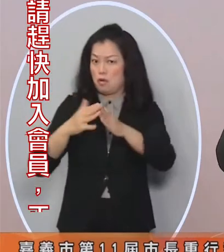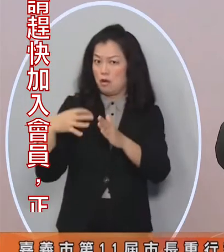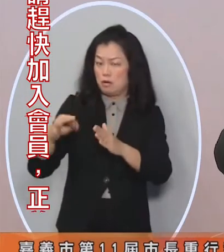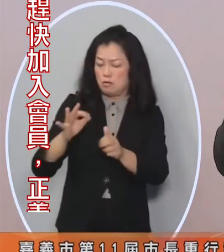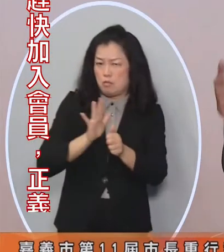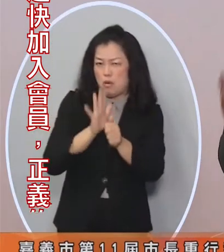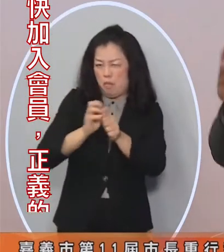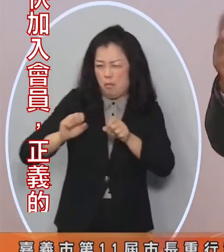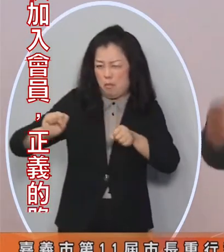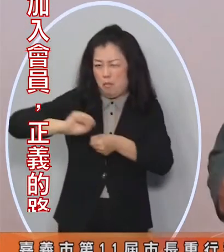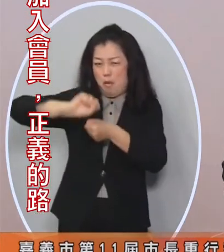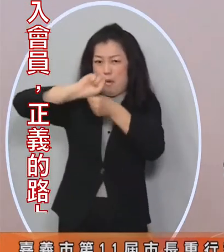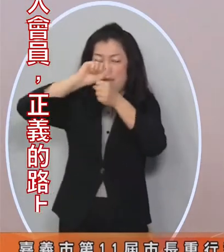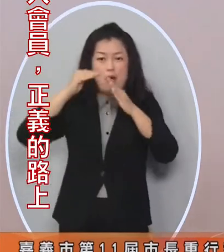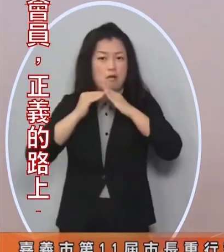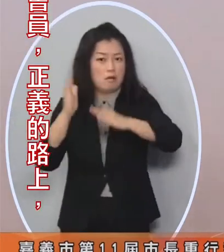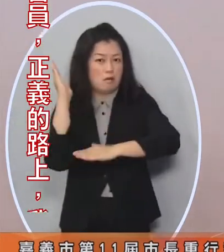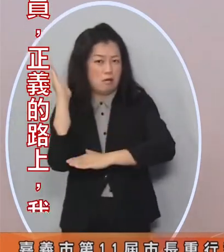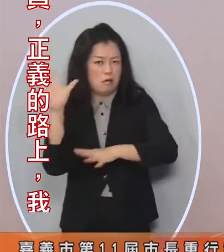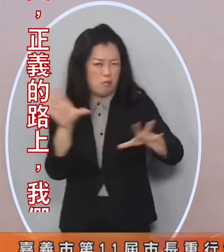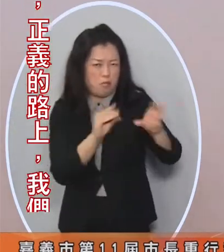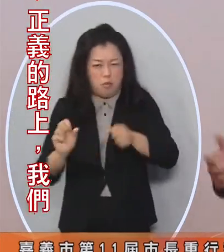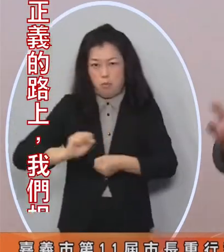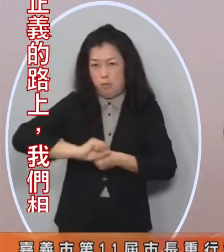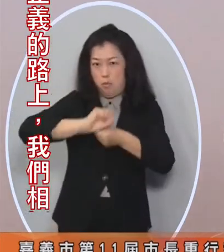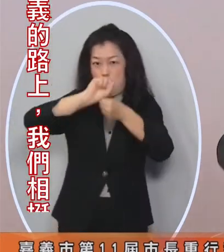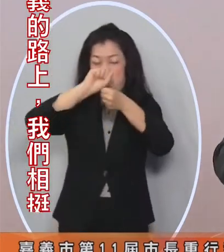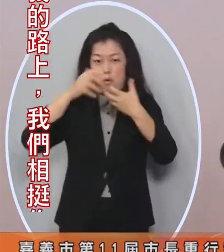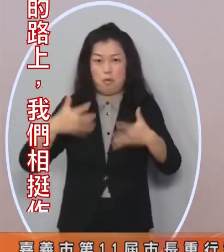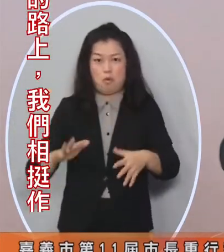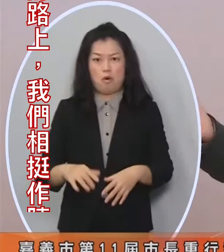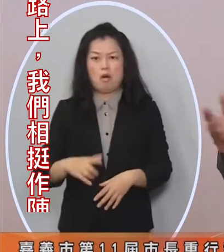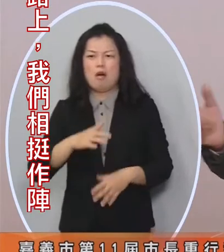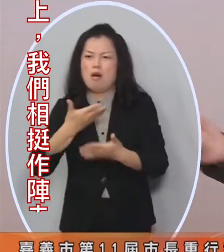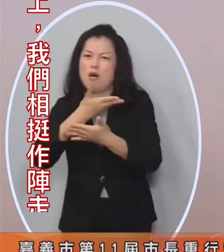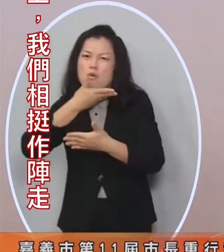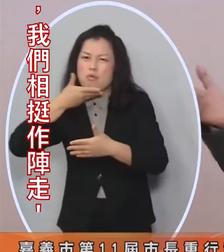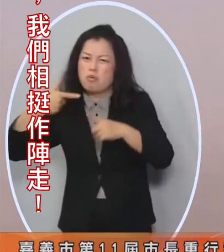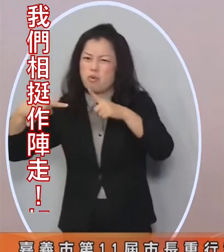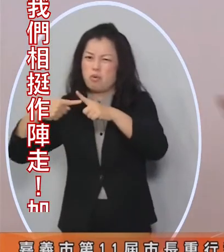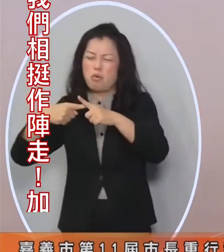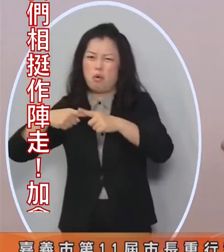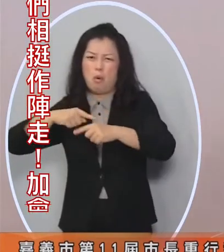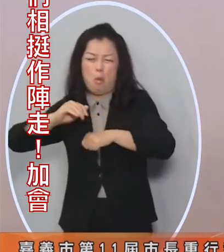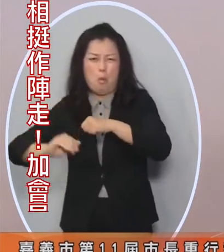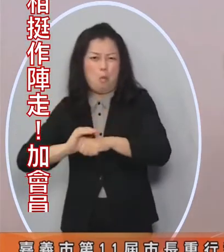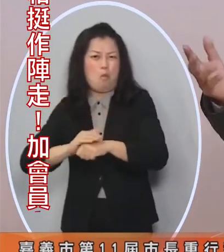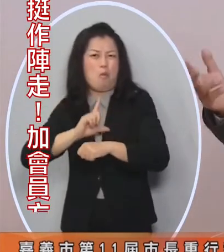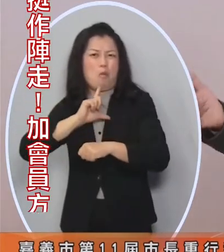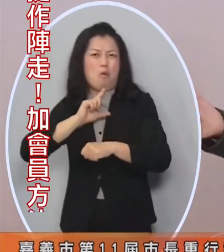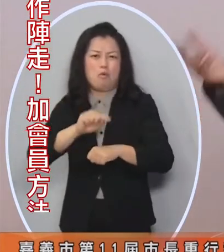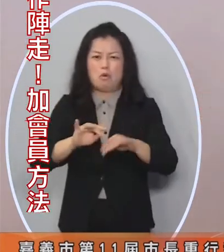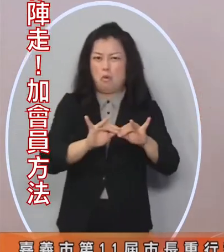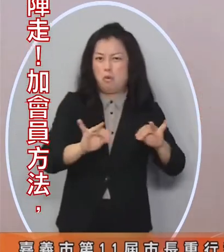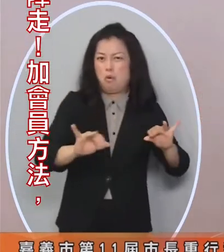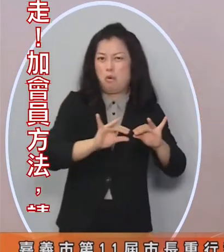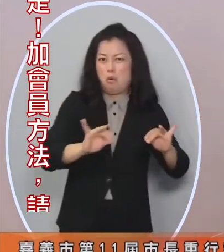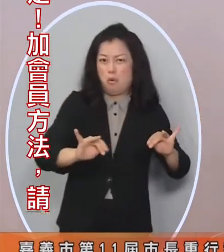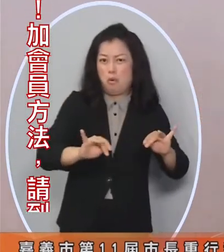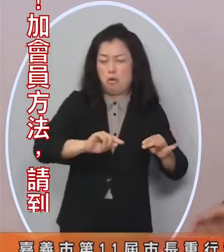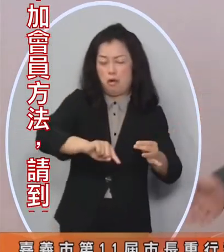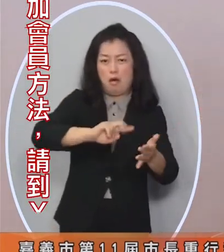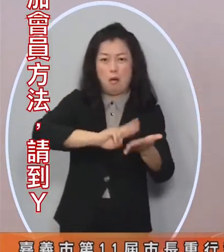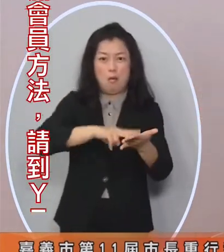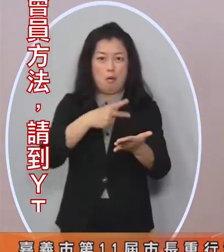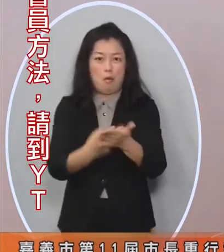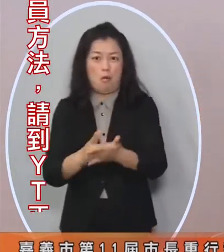发达发展市政资本，啊，你私人变得遮好个，这为土地利益变更加好个，全差足